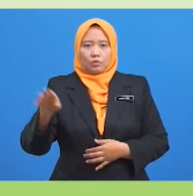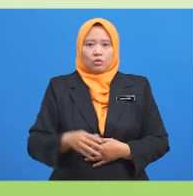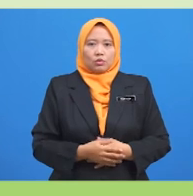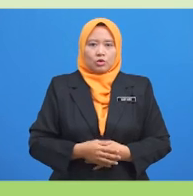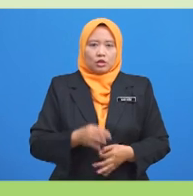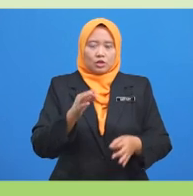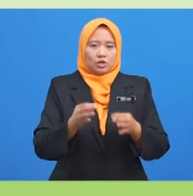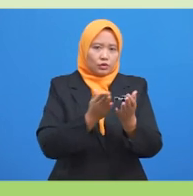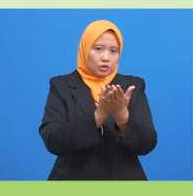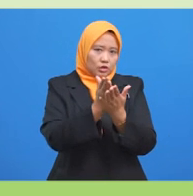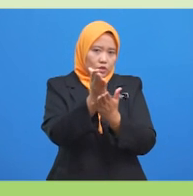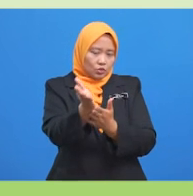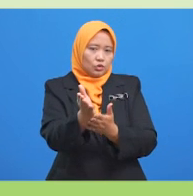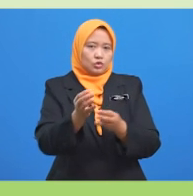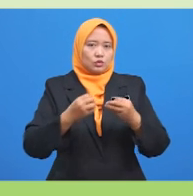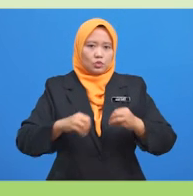RM20,000, iaitu